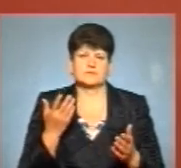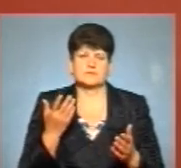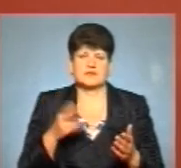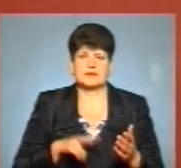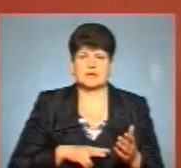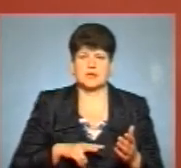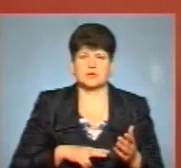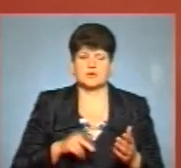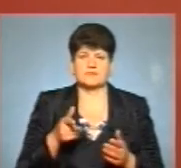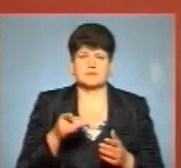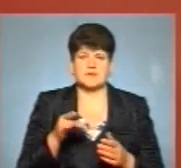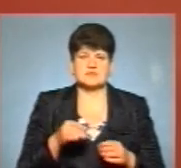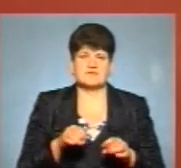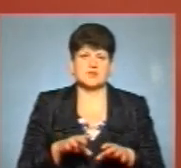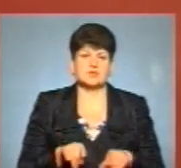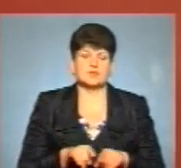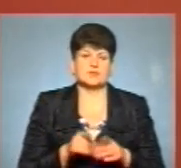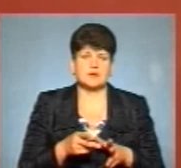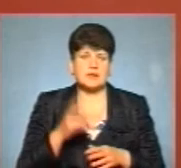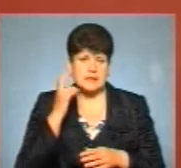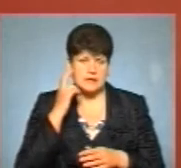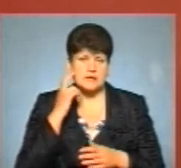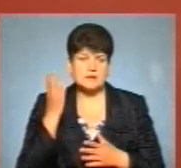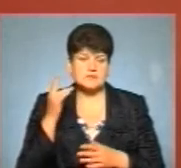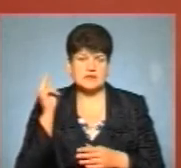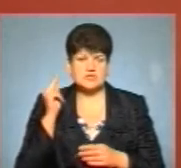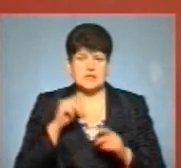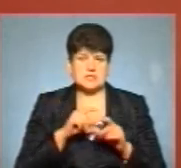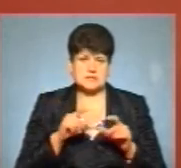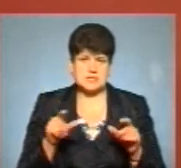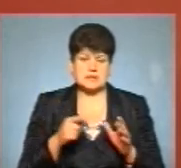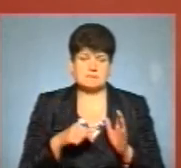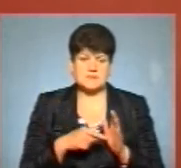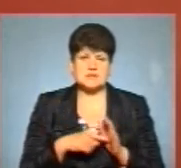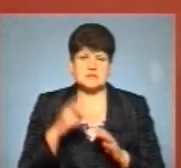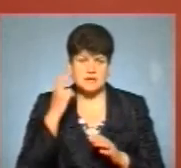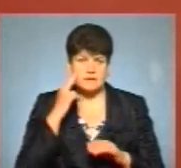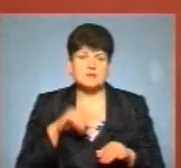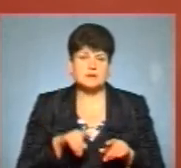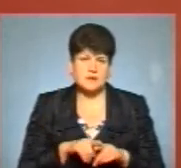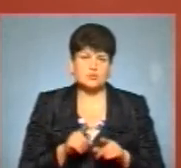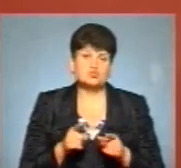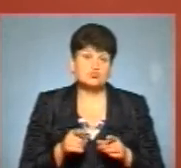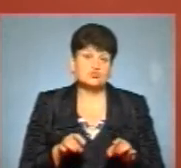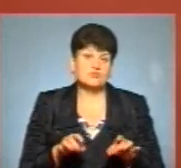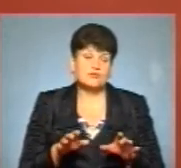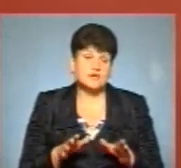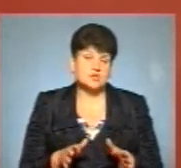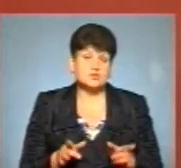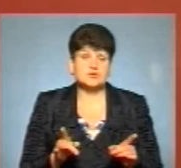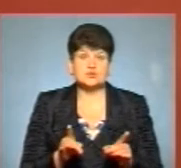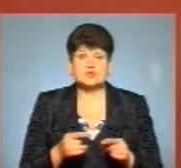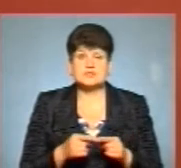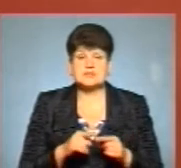директорів гімназій вирішили так. Ну і київські навчальні заклади міста Києва також чомусь вирішили, що це